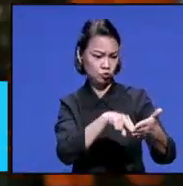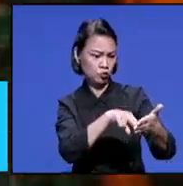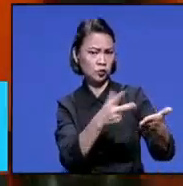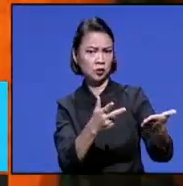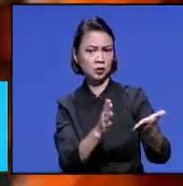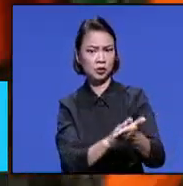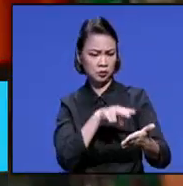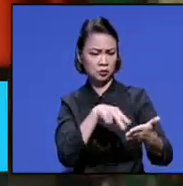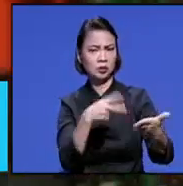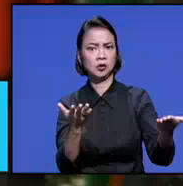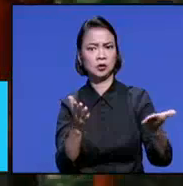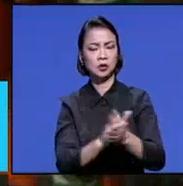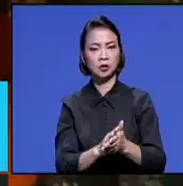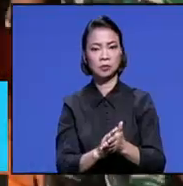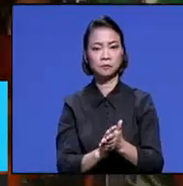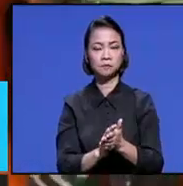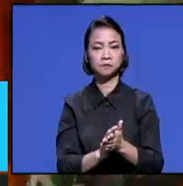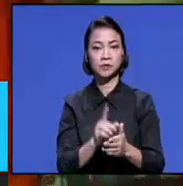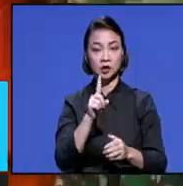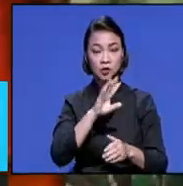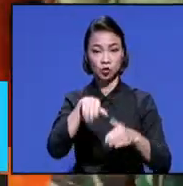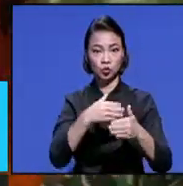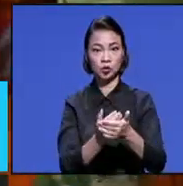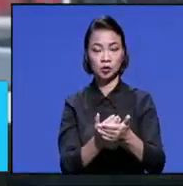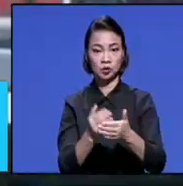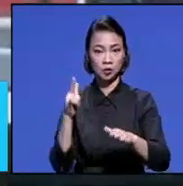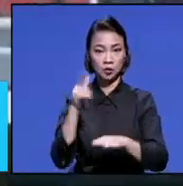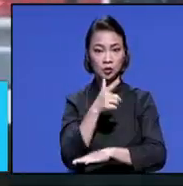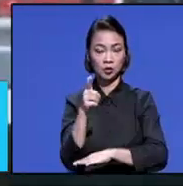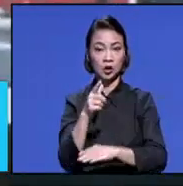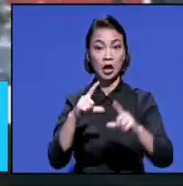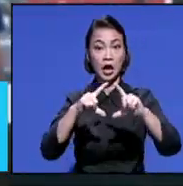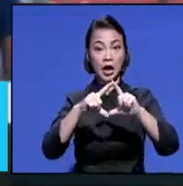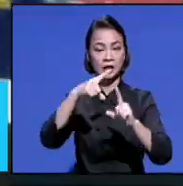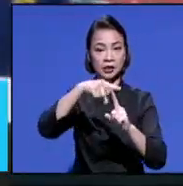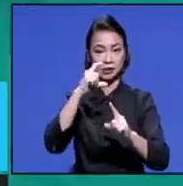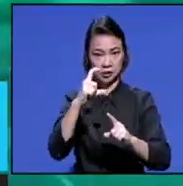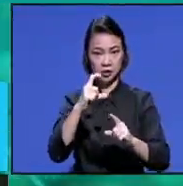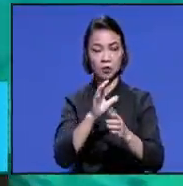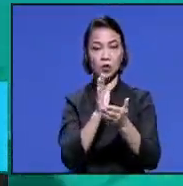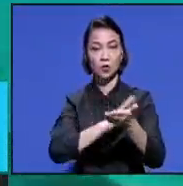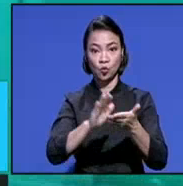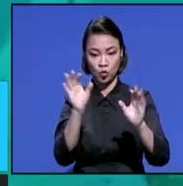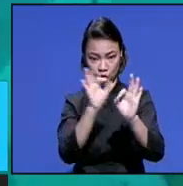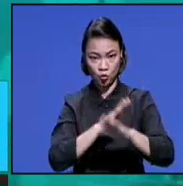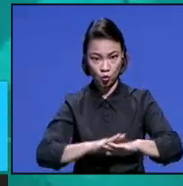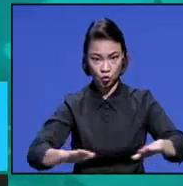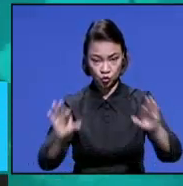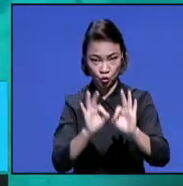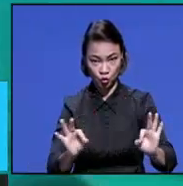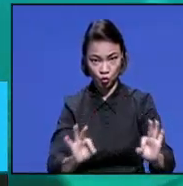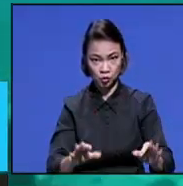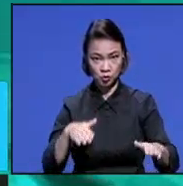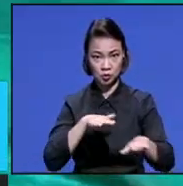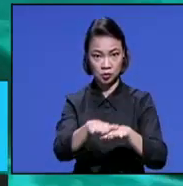solusi. Satu menit sebelum pesawat hilang dari radar, pilot meminta ATC mengosongkan lalu lintas penerbangan di sekitar lokasi pesawat di